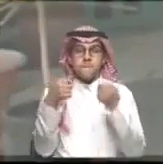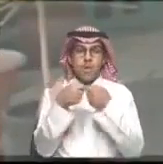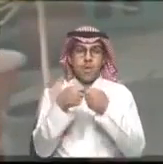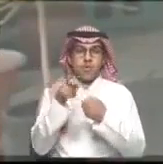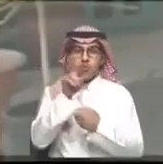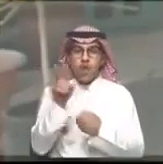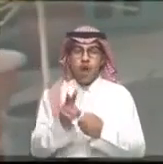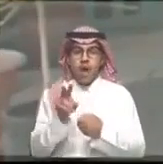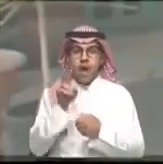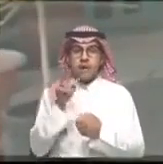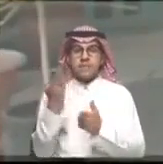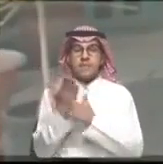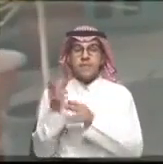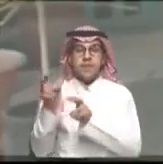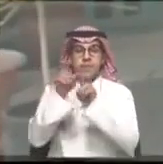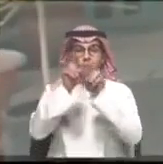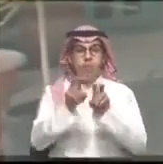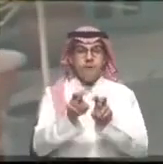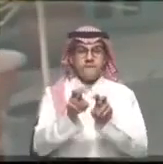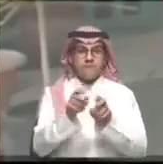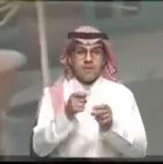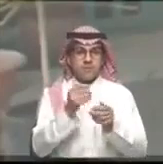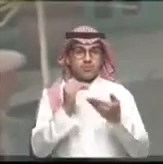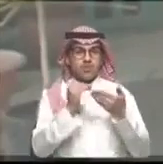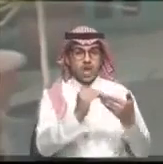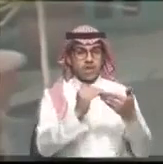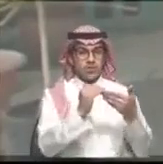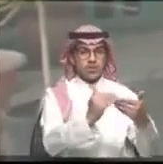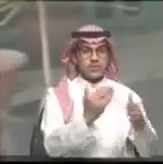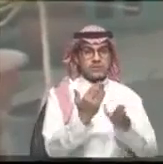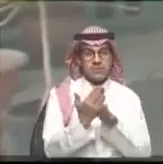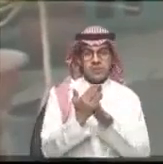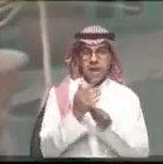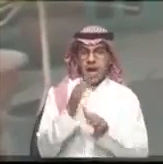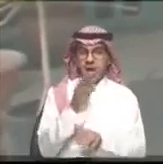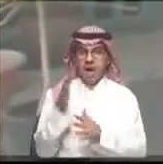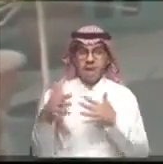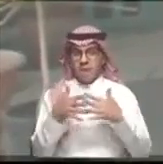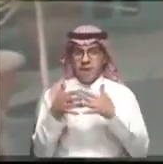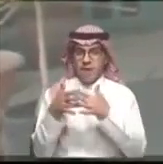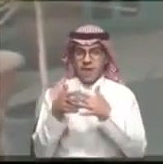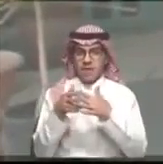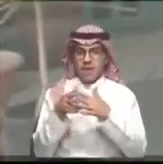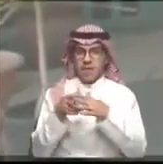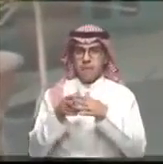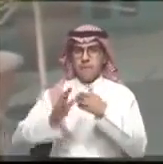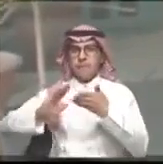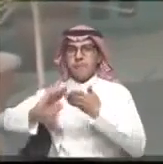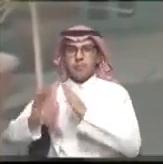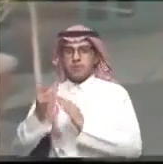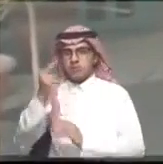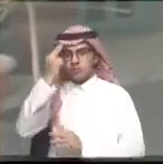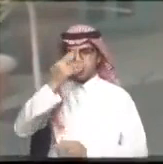الأمريكية بوقف حوالي 300 مليون دولار من المساعدات. من شأن هذا المبلغ أن يساعدنا أكثر